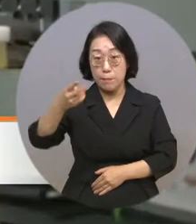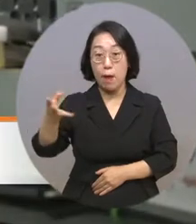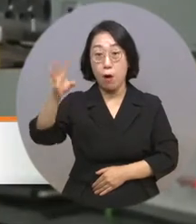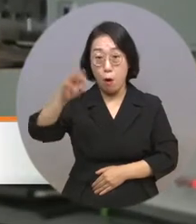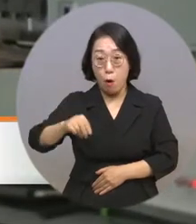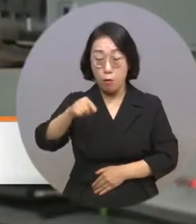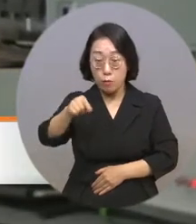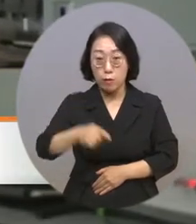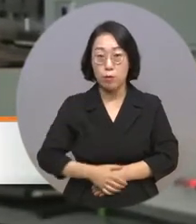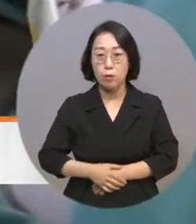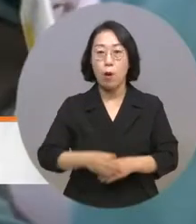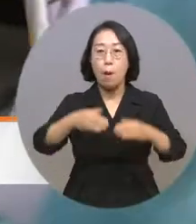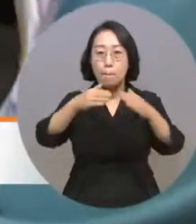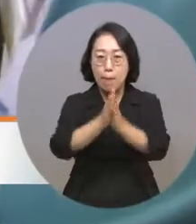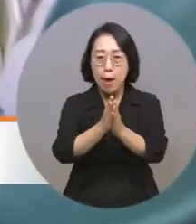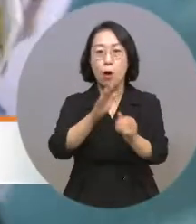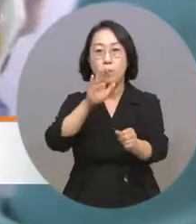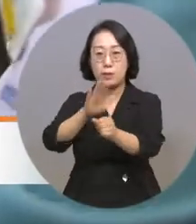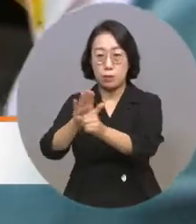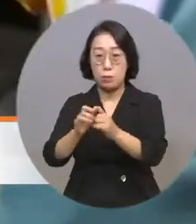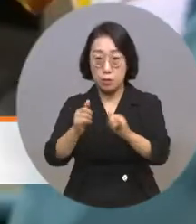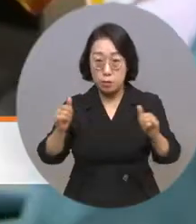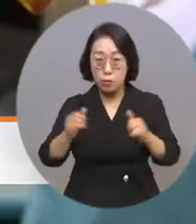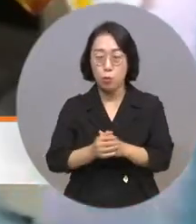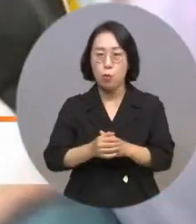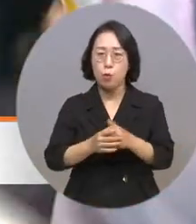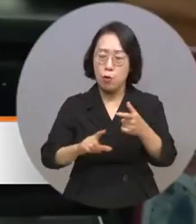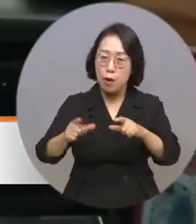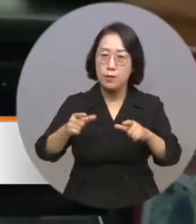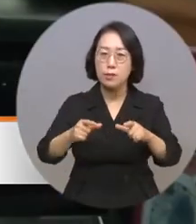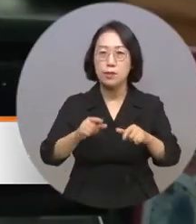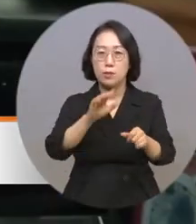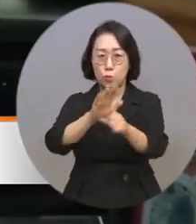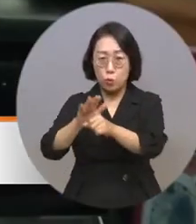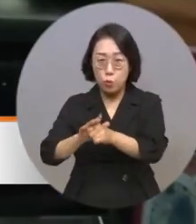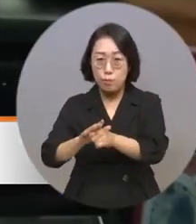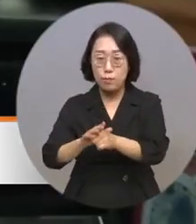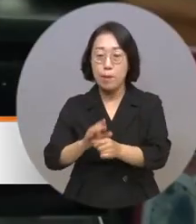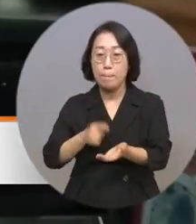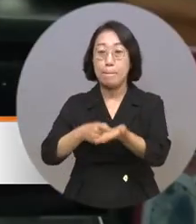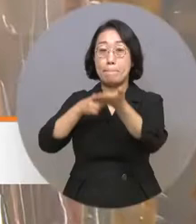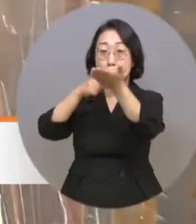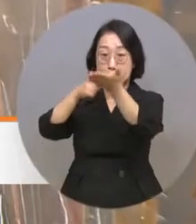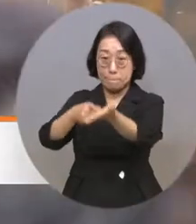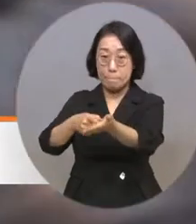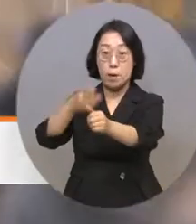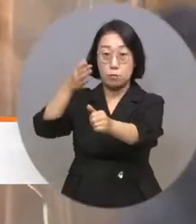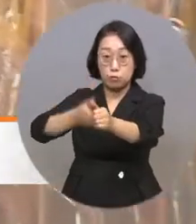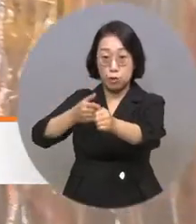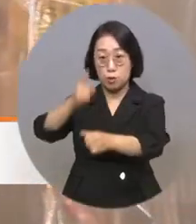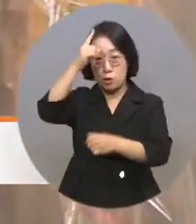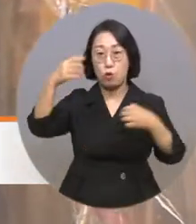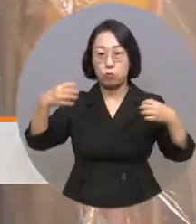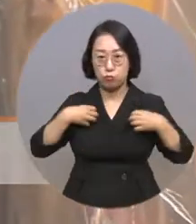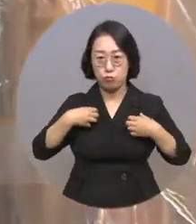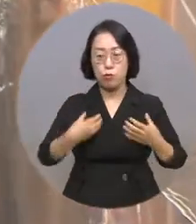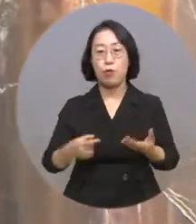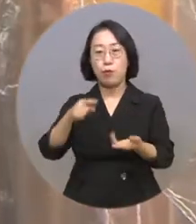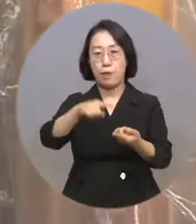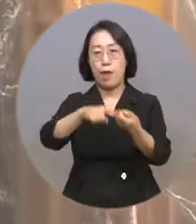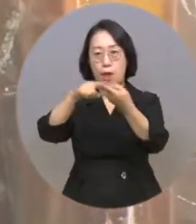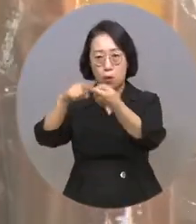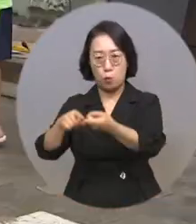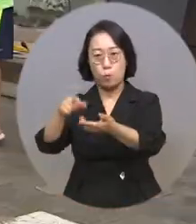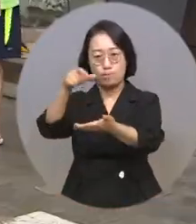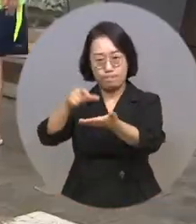지원과 역량 강화 등 재기 지원에 관한 예산을 반영할 것을 요청했으며 정부도 이를 반영하기로